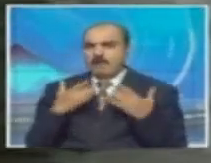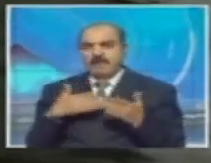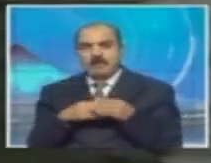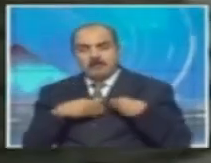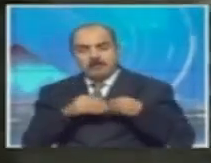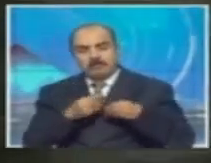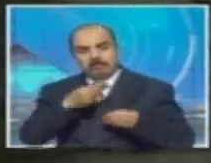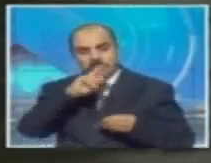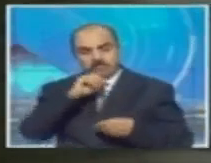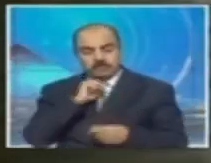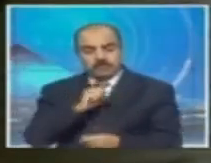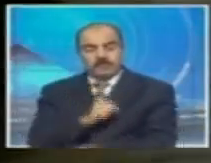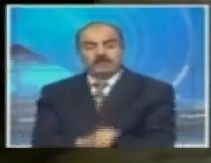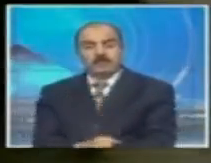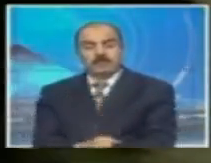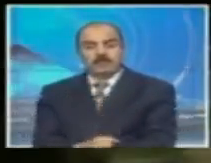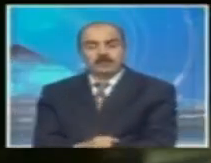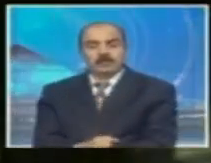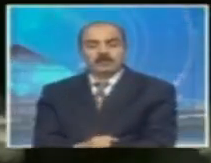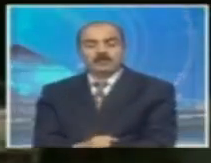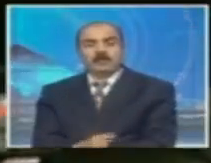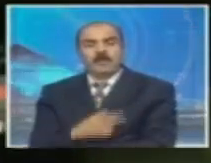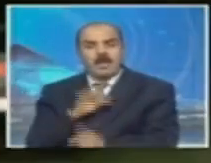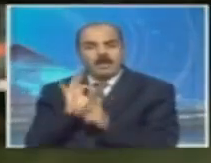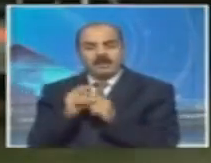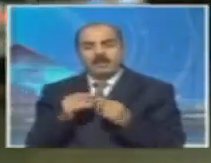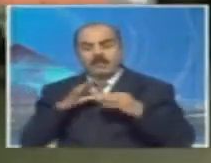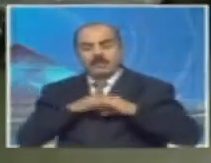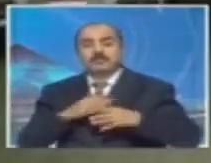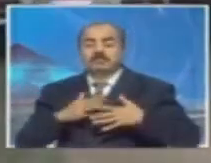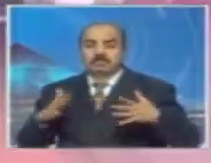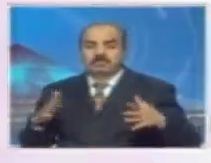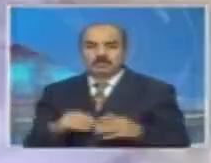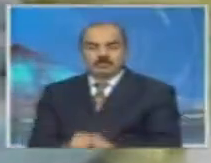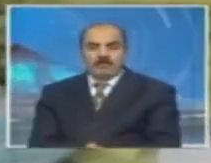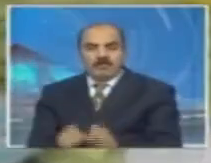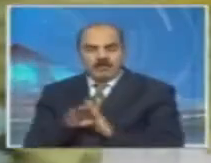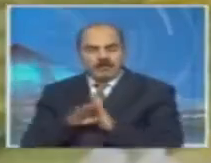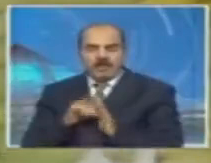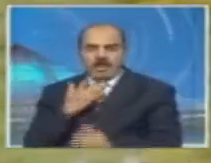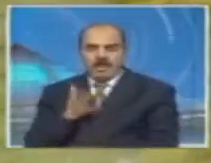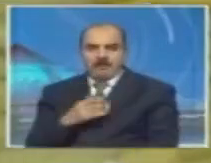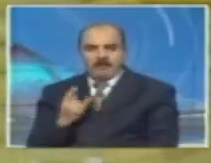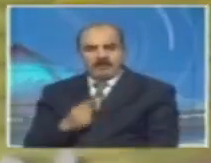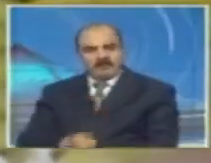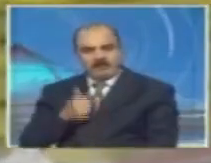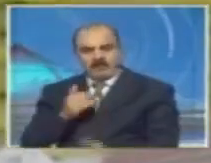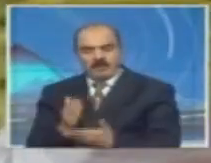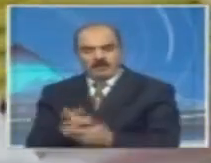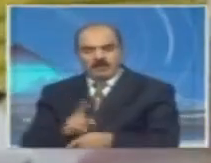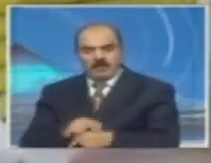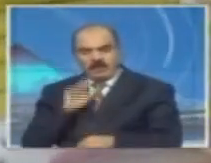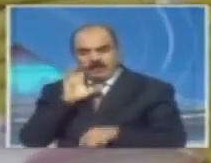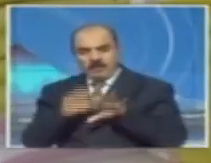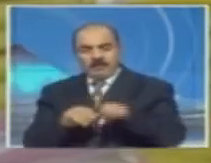بقصد بيعها بأزيد من السعر المتداول بهدف تحقيق أرباح غير مشروعة. ونجحت الأجهزة الأمنية في ضبط